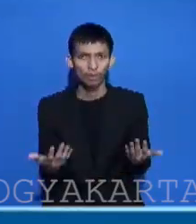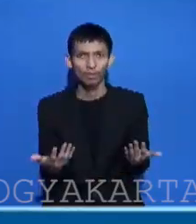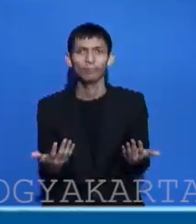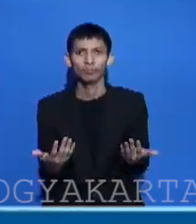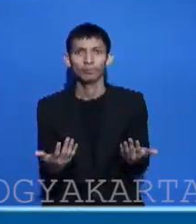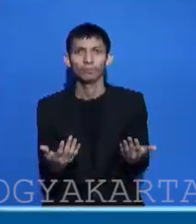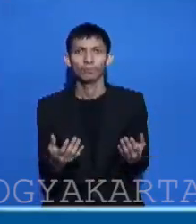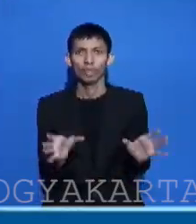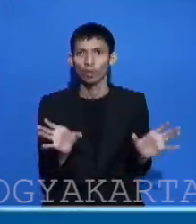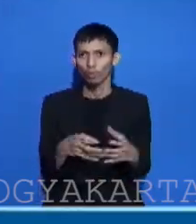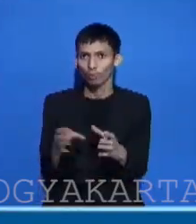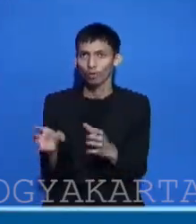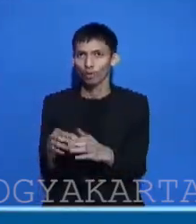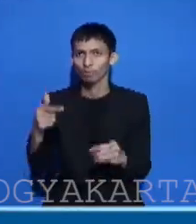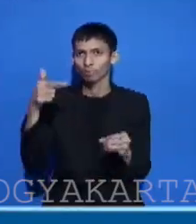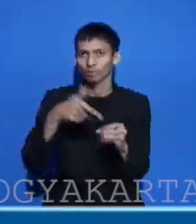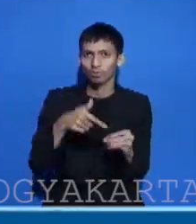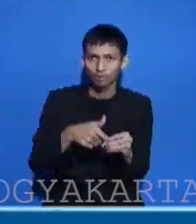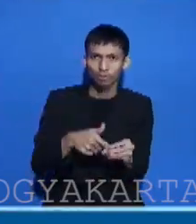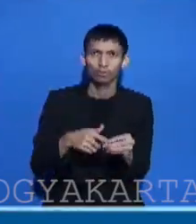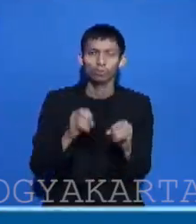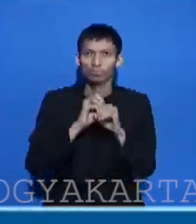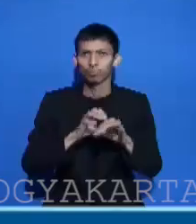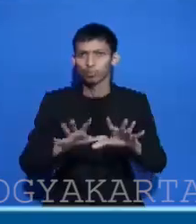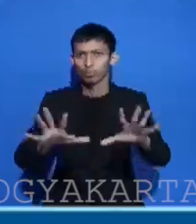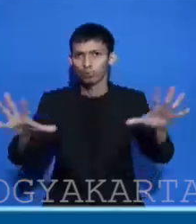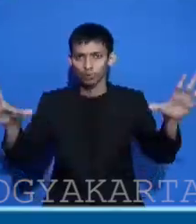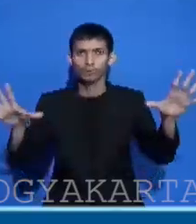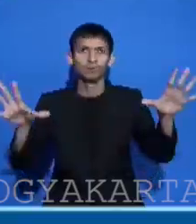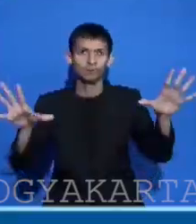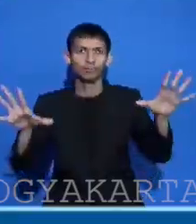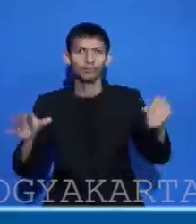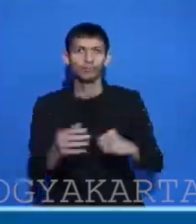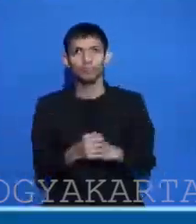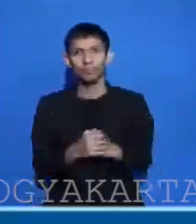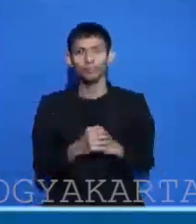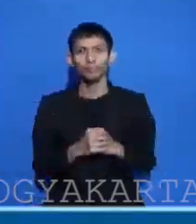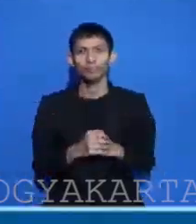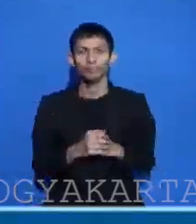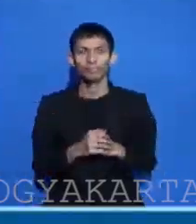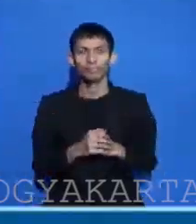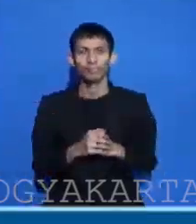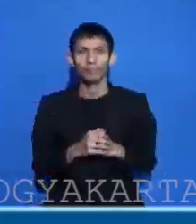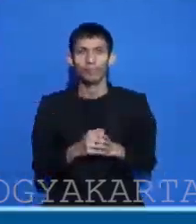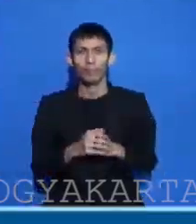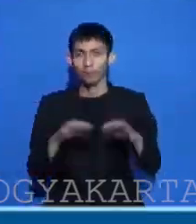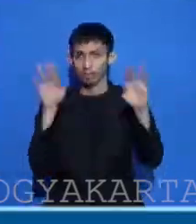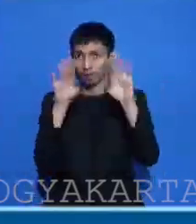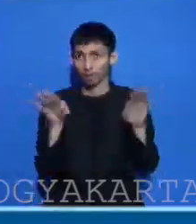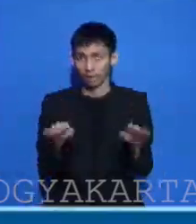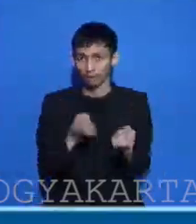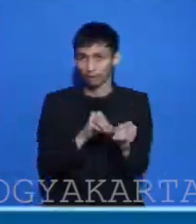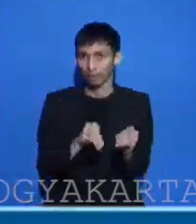su irigasi kadang Tani lahan pesisir awit saking miringganipun tanaman meniko Milo